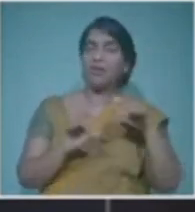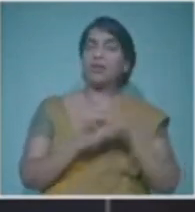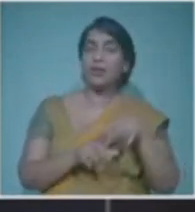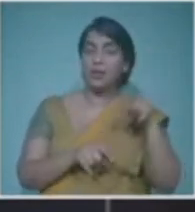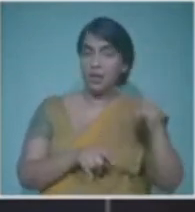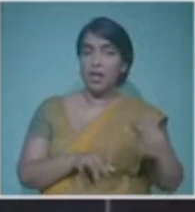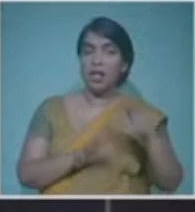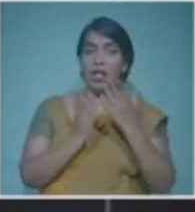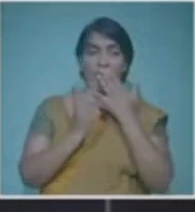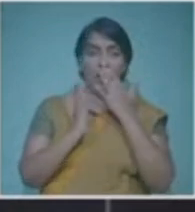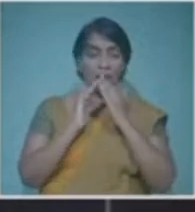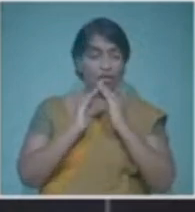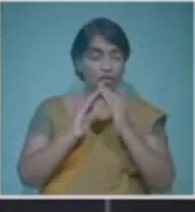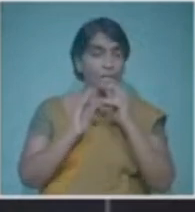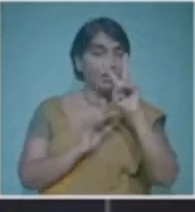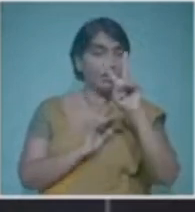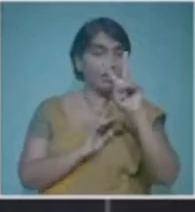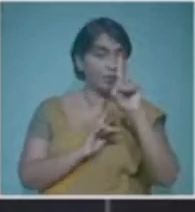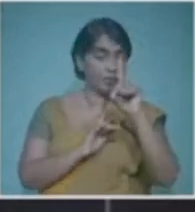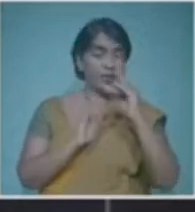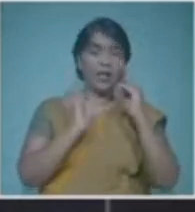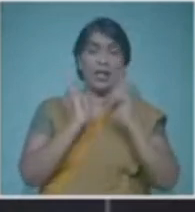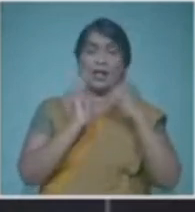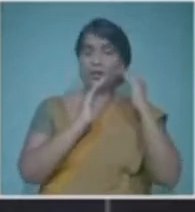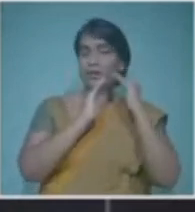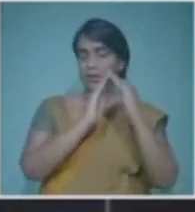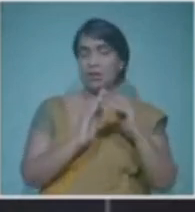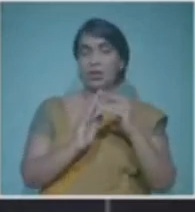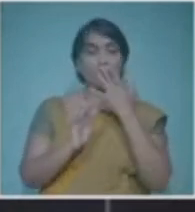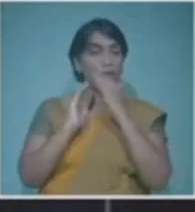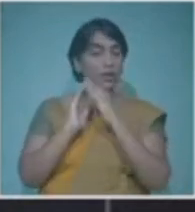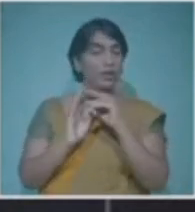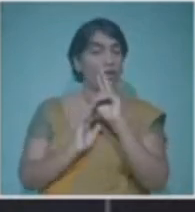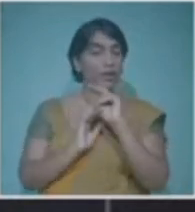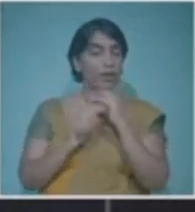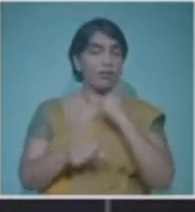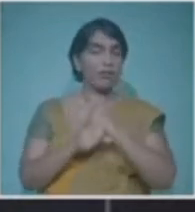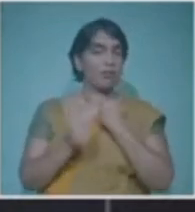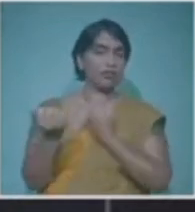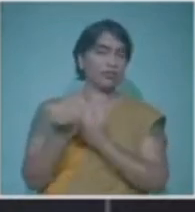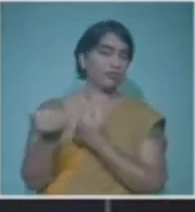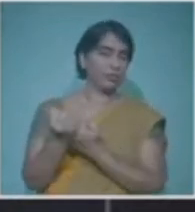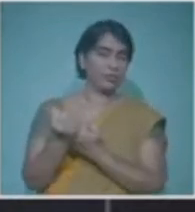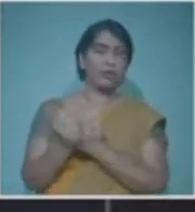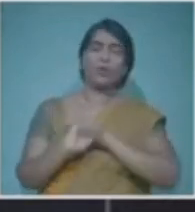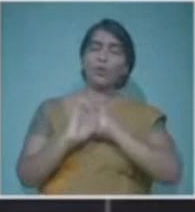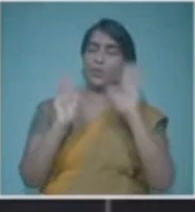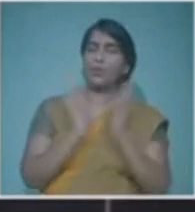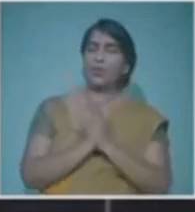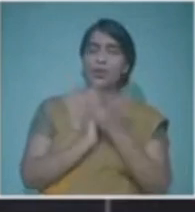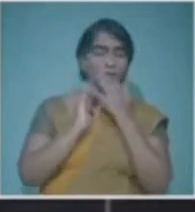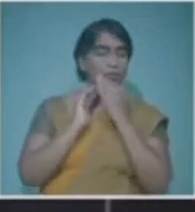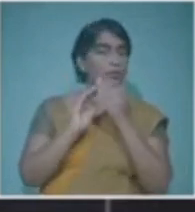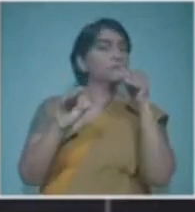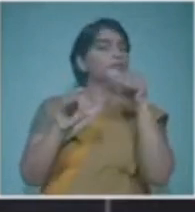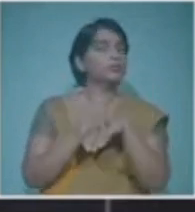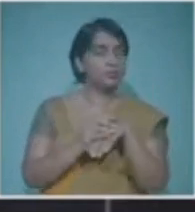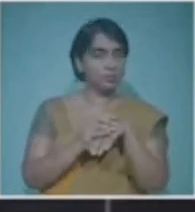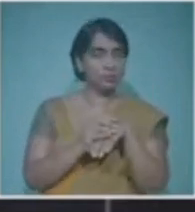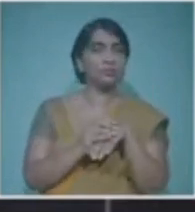පාසල් 21ක් ජාතික. පාසල් 20ක් රජය ආධාර ලබන. මේ ඔක්කොම සමීක්ෂණය කළා ගත්තන් පස්සේ සමහර පාසල් ඒ පාසල